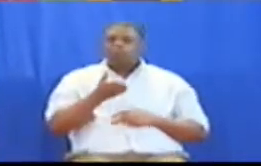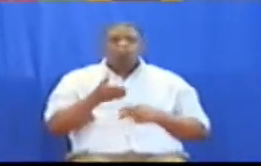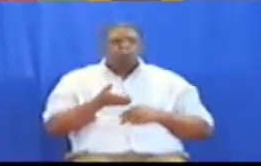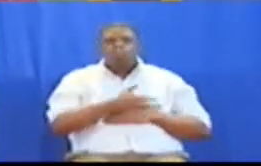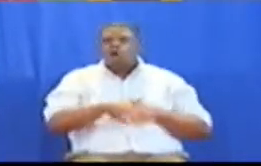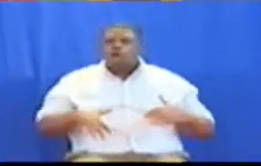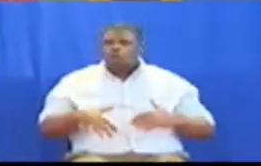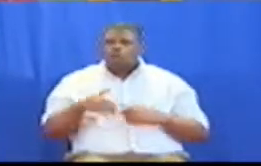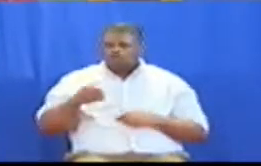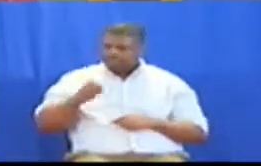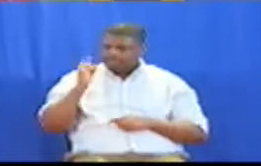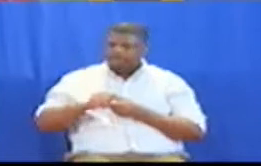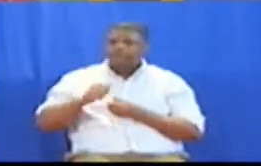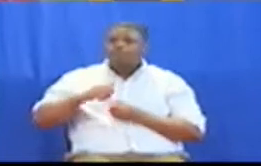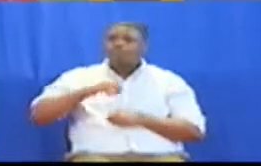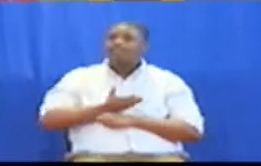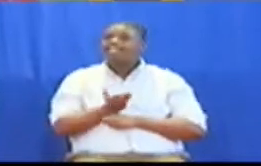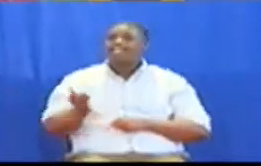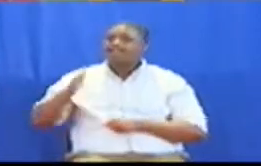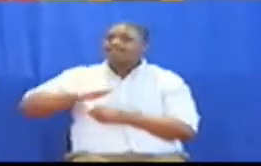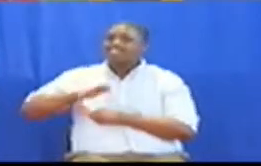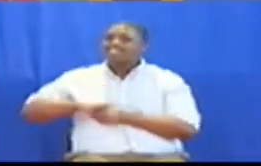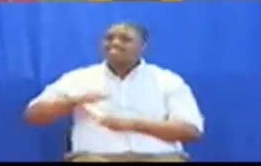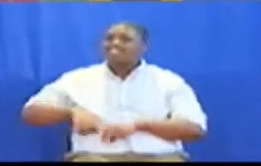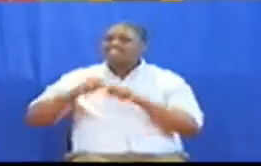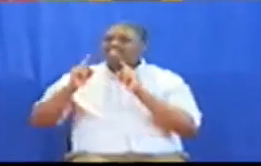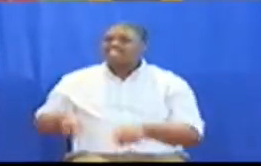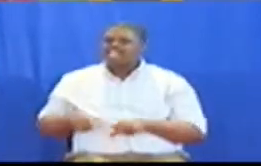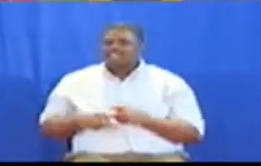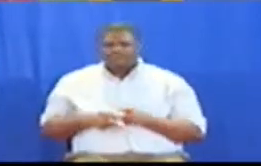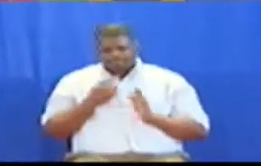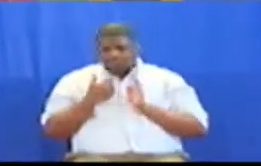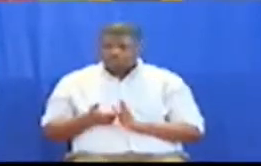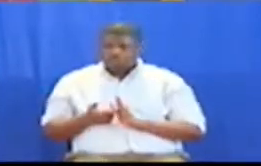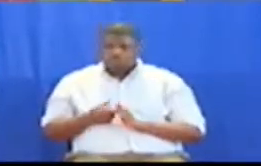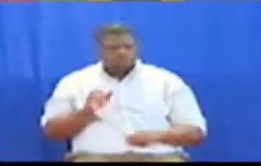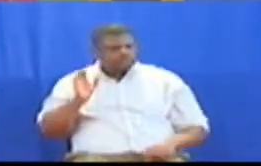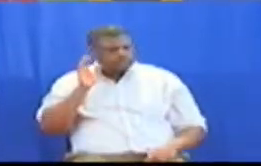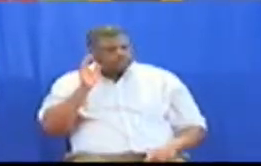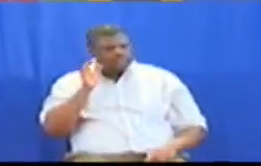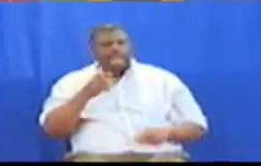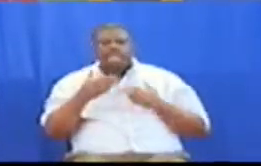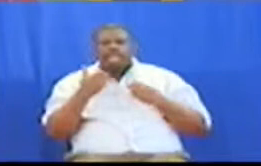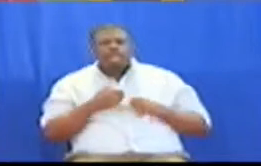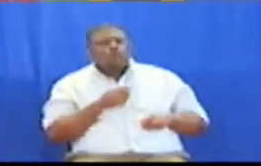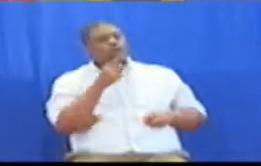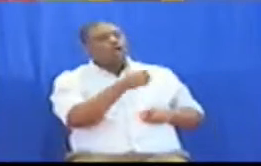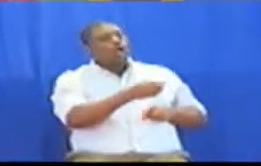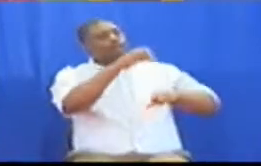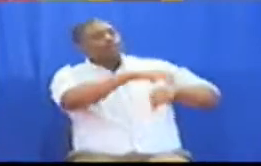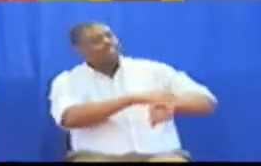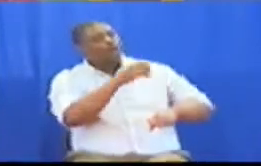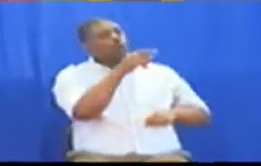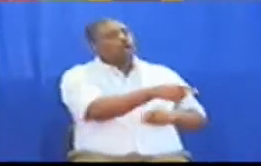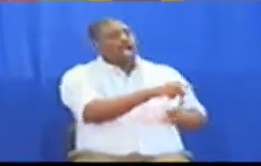inakuja, na mambo mengine mengi kweli. Kama angeweza kusikiliza zile kelele za huyo mkamate, huyo hawezi,